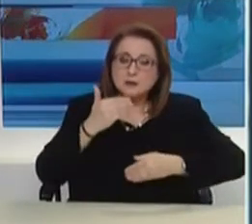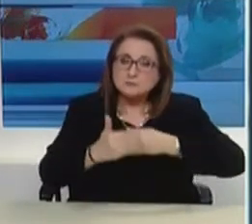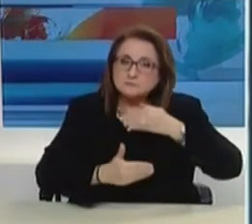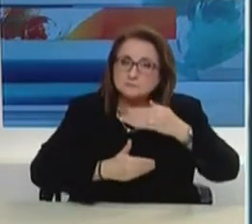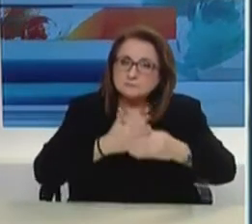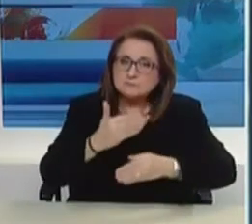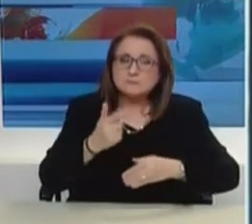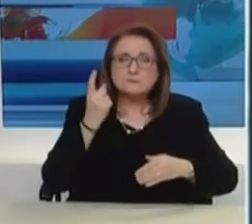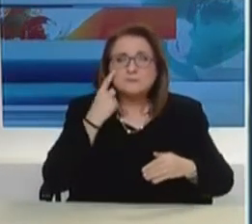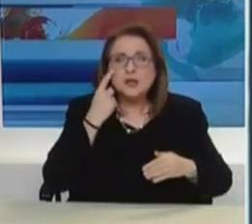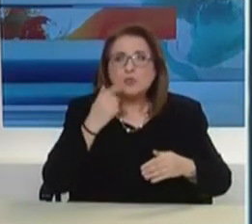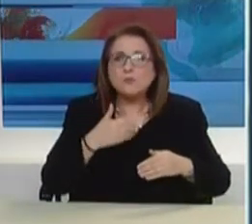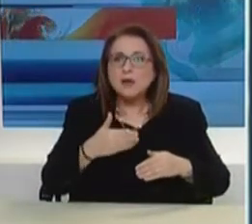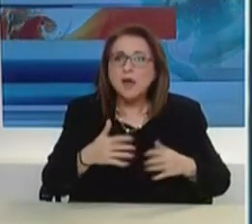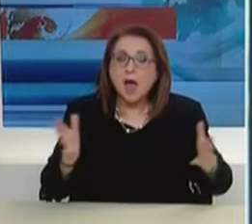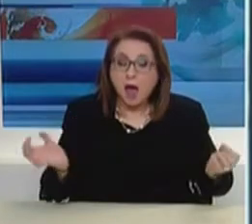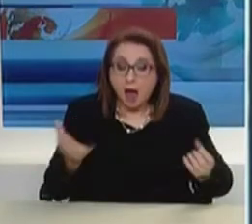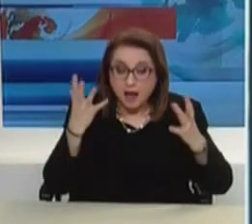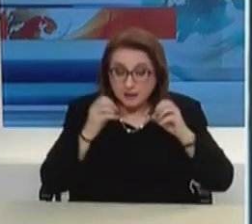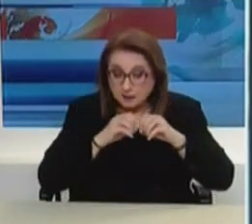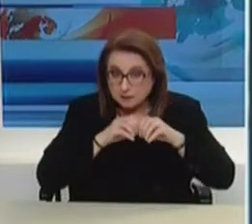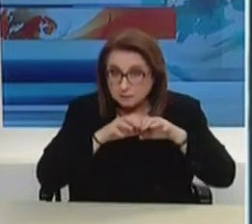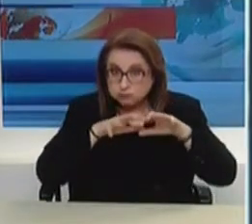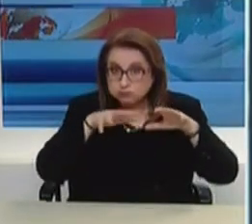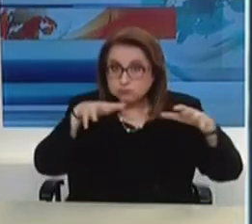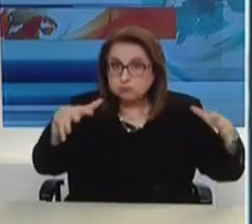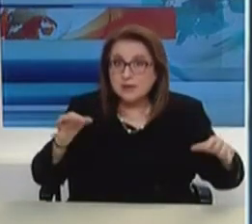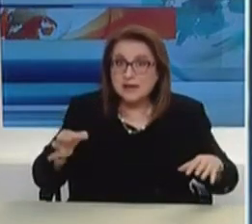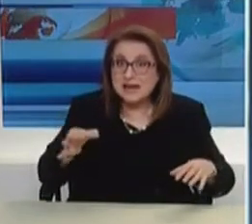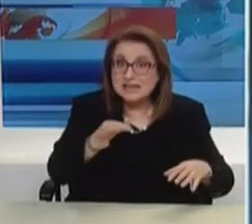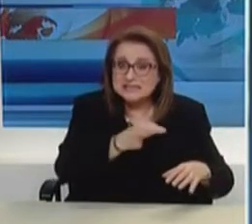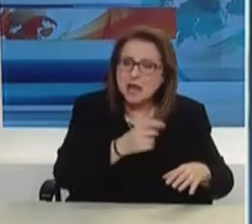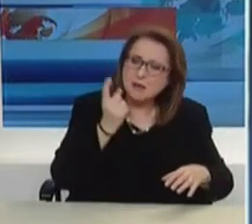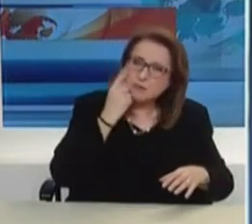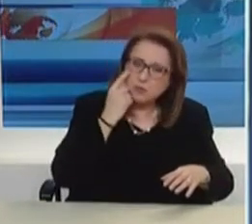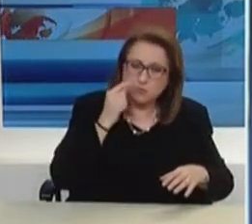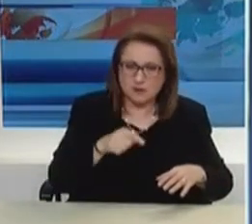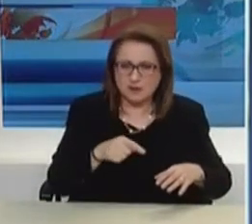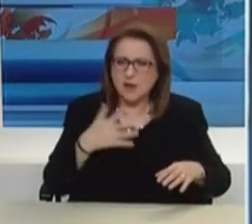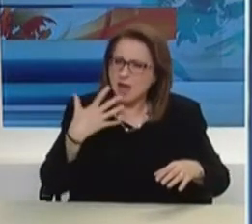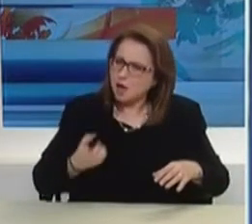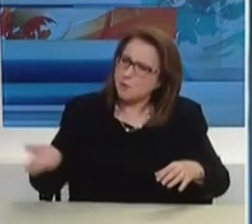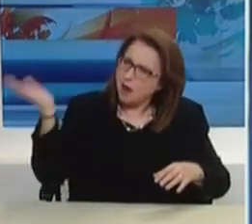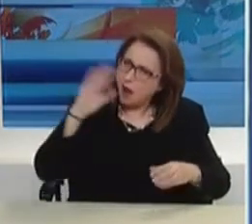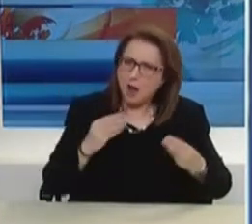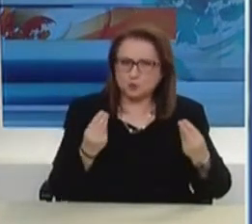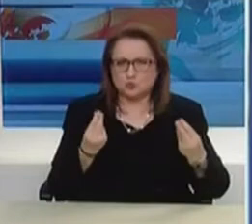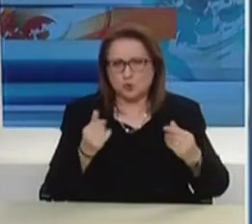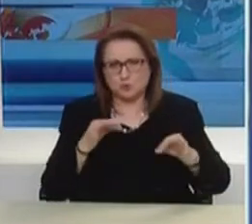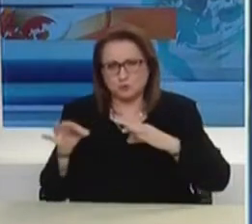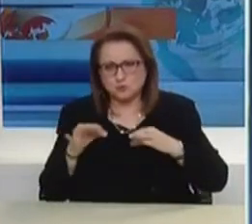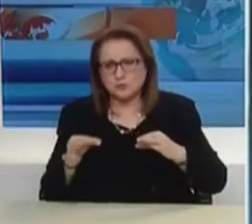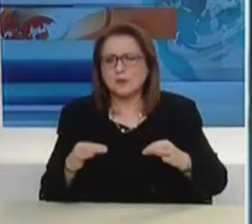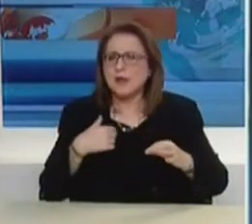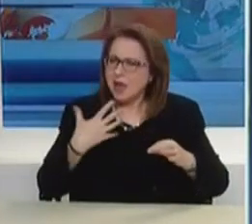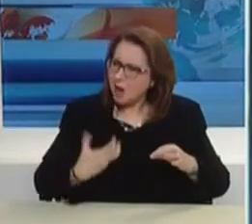φάσεις που θα υπάρχει εξάπλωση του ιού. Στη φάση αυτή ενεργοποιούνται και διάφορα άλλα μέσα με βάση το υπηρεσιακό